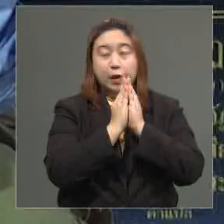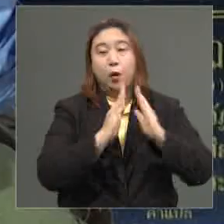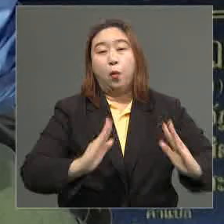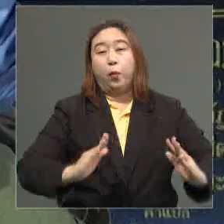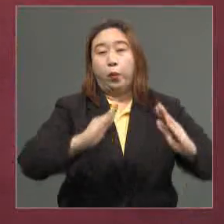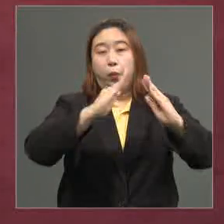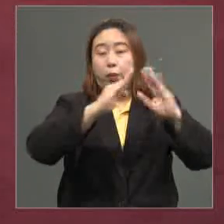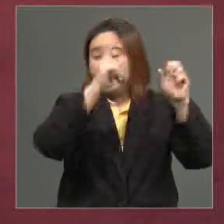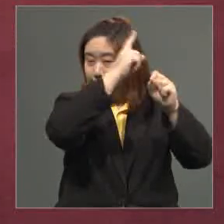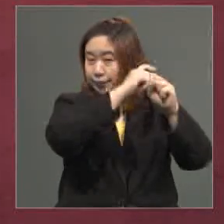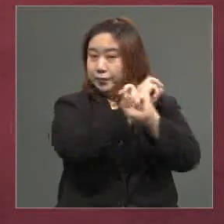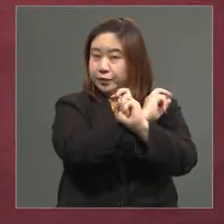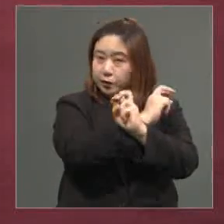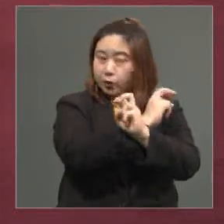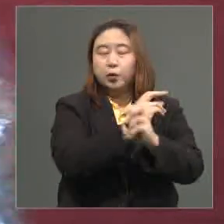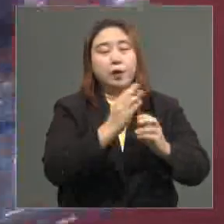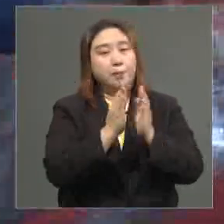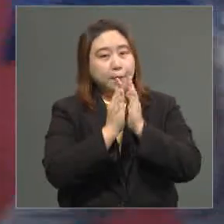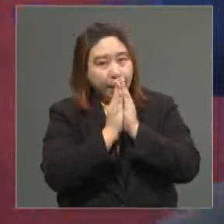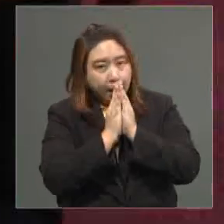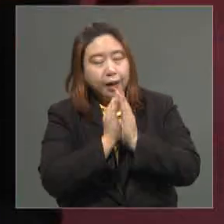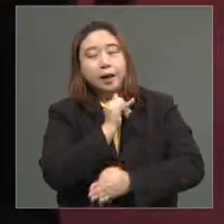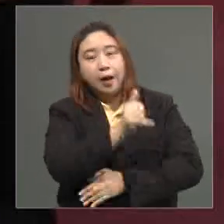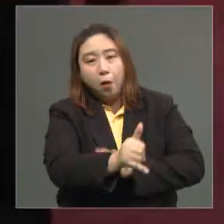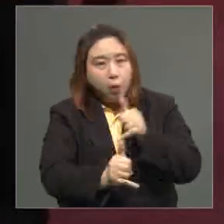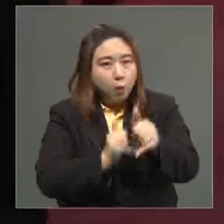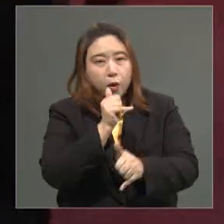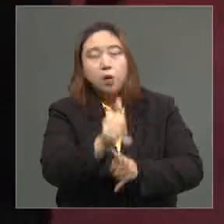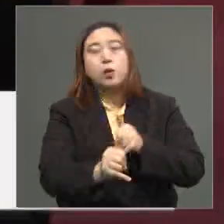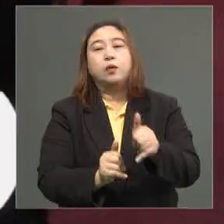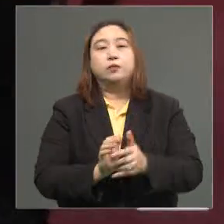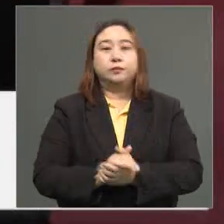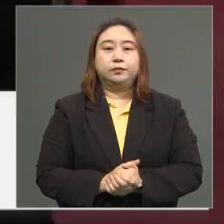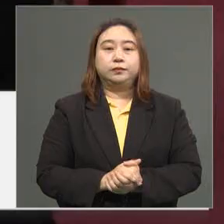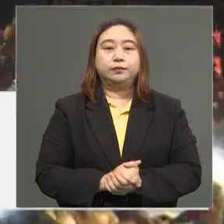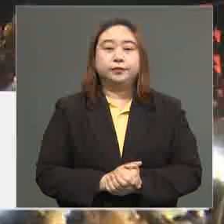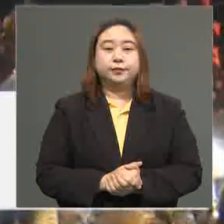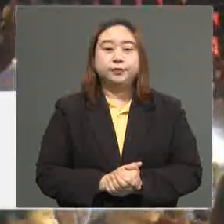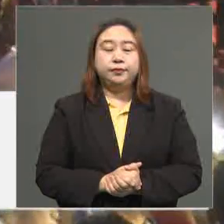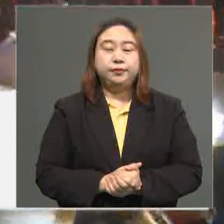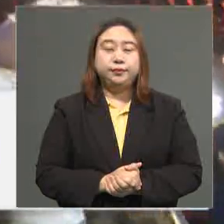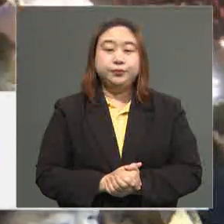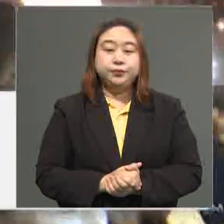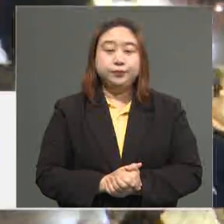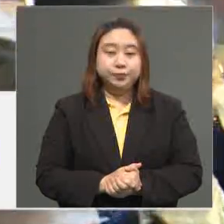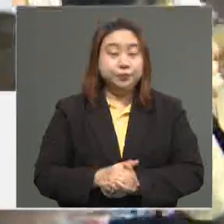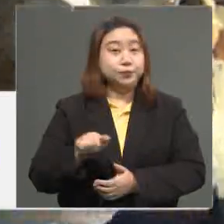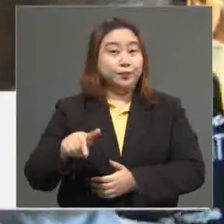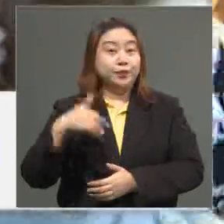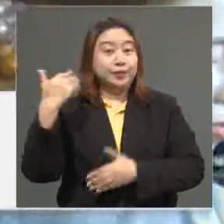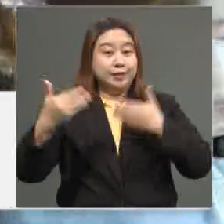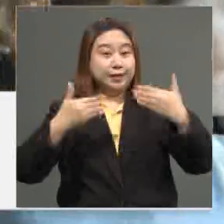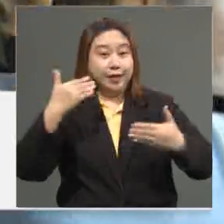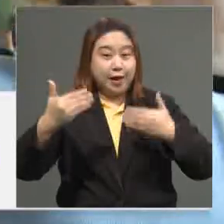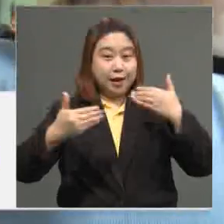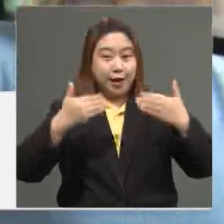ธาตุและสิ่งศักดิ์สิทธิ์เพื่อความเป็นสิริมงคลจำนวนมากครับขณะที่ภายในงานยังมีกิ